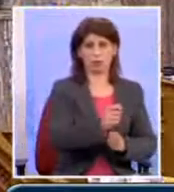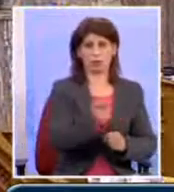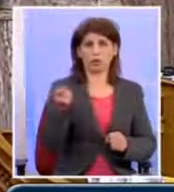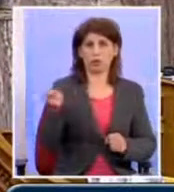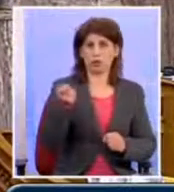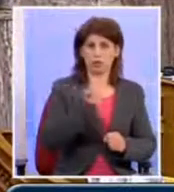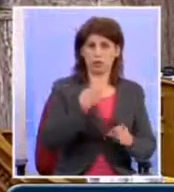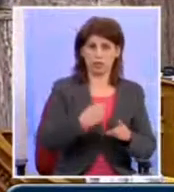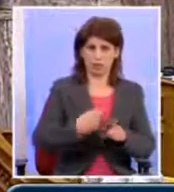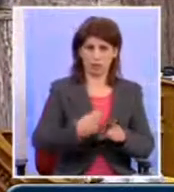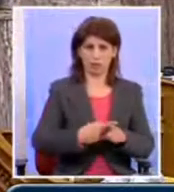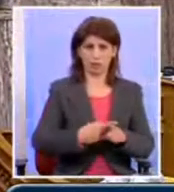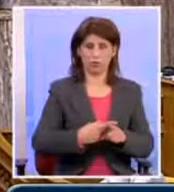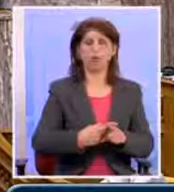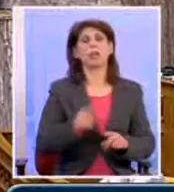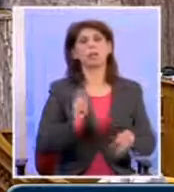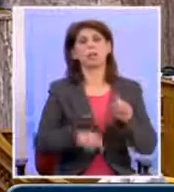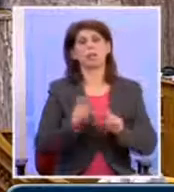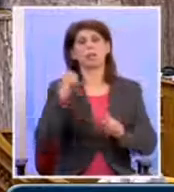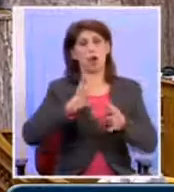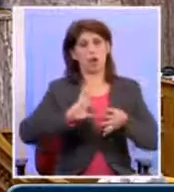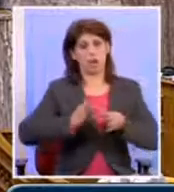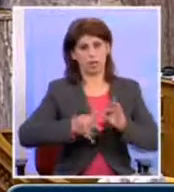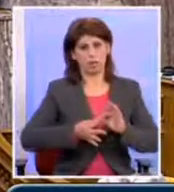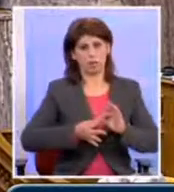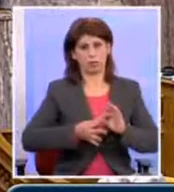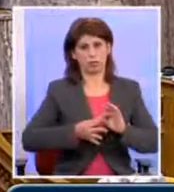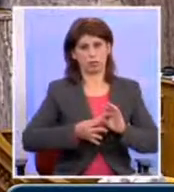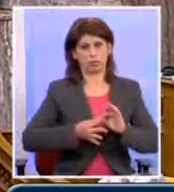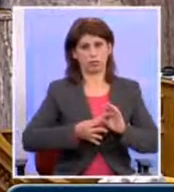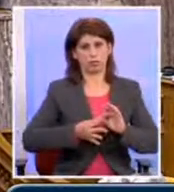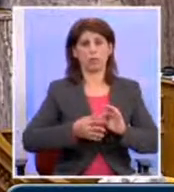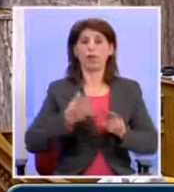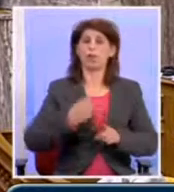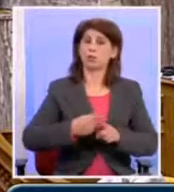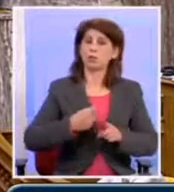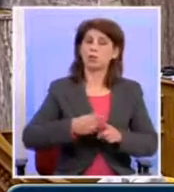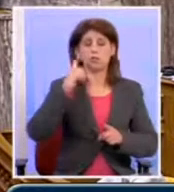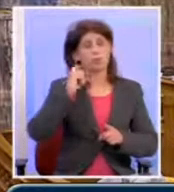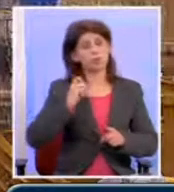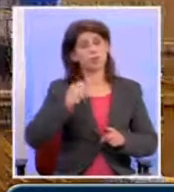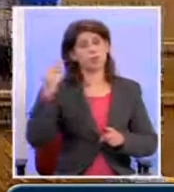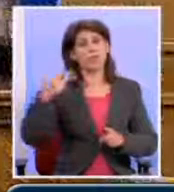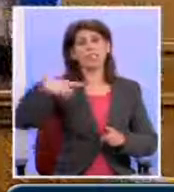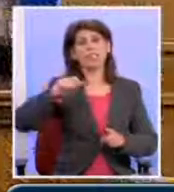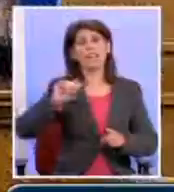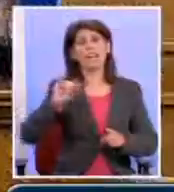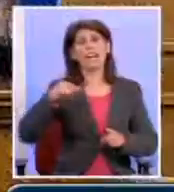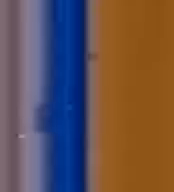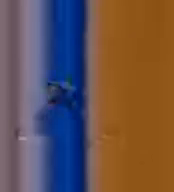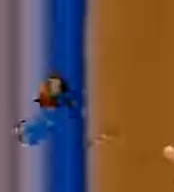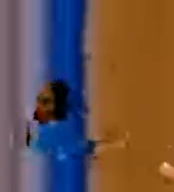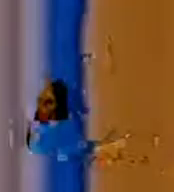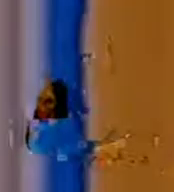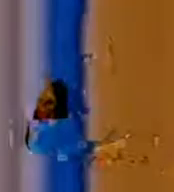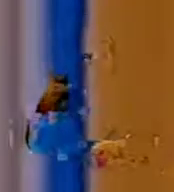χρεών της χώρας μας δημιουργήθηκε ένας οργανισμός, στους Έλληνες πολύ γνωστός, ονομάζεται ΤΑΙΠΕΔ, ο οποίος είχε